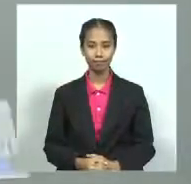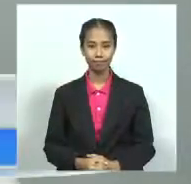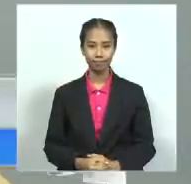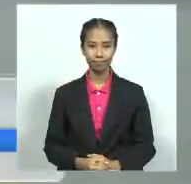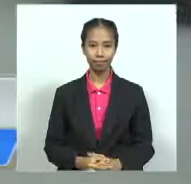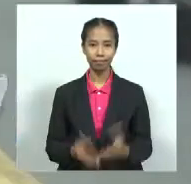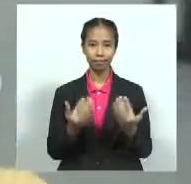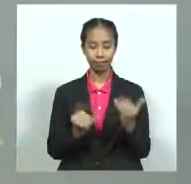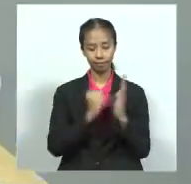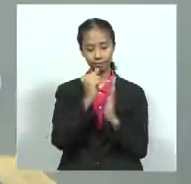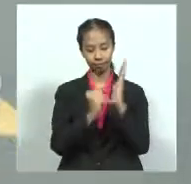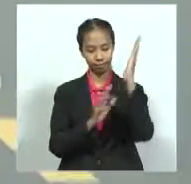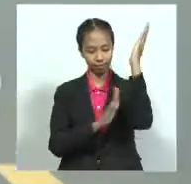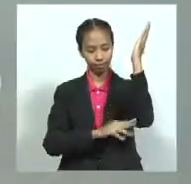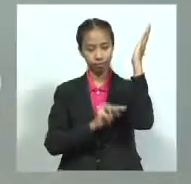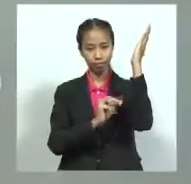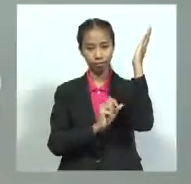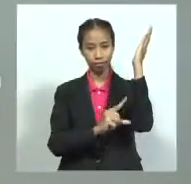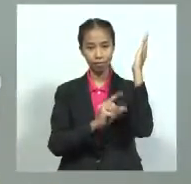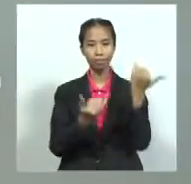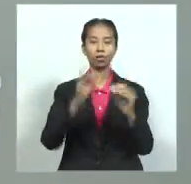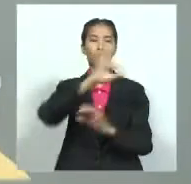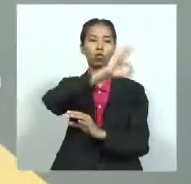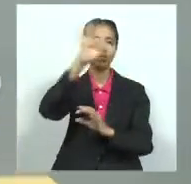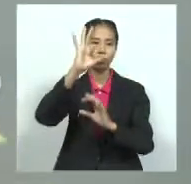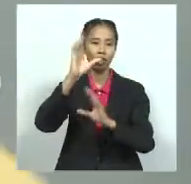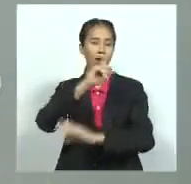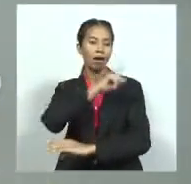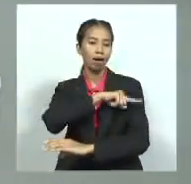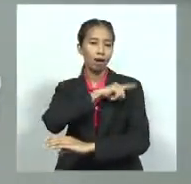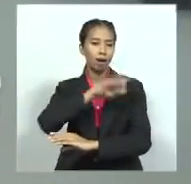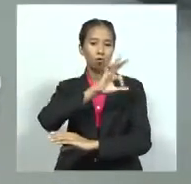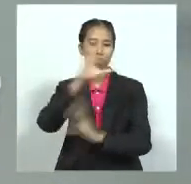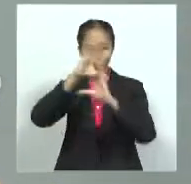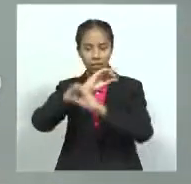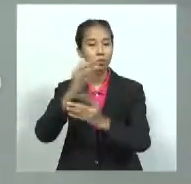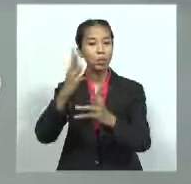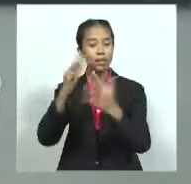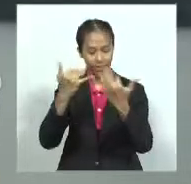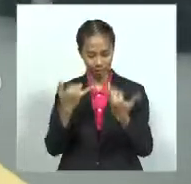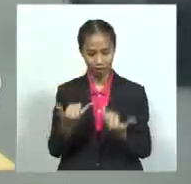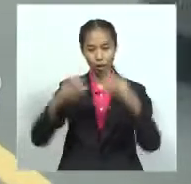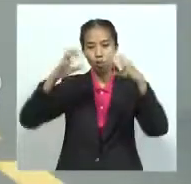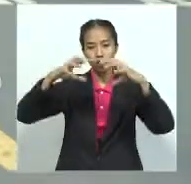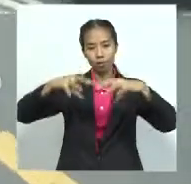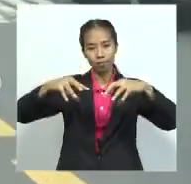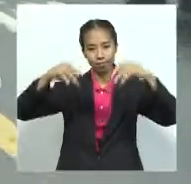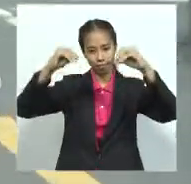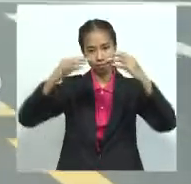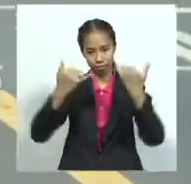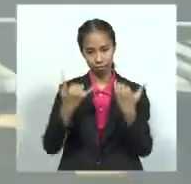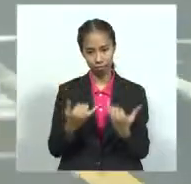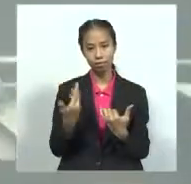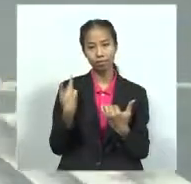บรรยากาศในวันนี้ที่จังหวัดนครศรีธรรมราชท้องฟ้าเริ่มเปิดหลังฝนหยุดตกทิ้งช่วงค่ะโดยบรรยากาศในเขตเทศบาลนครศรีธรรมรา